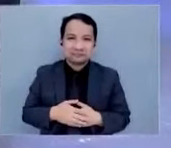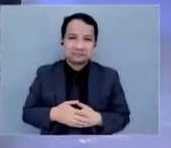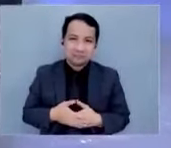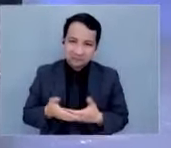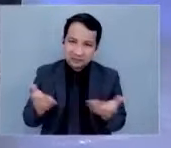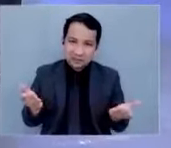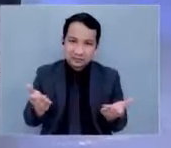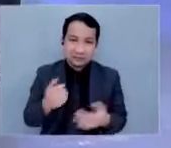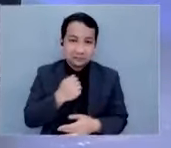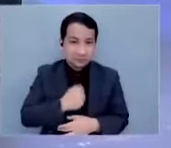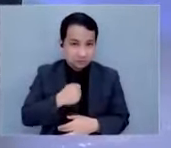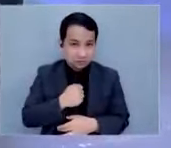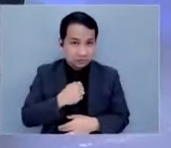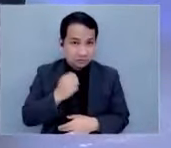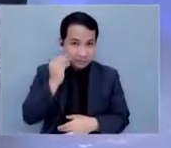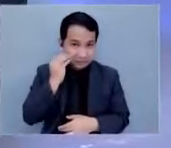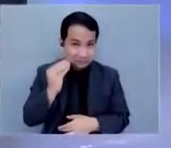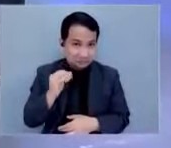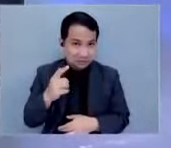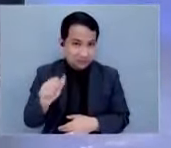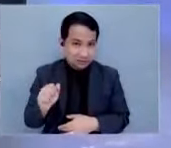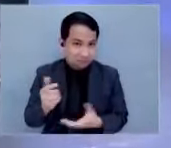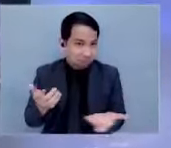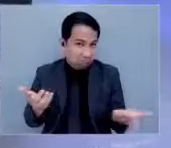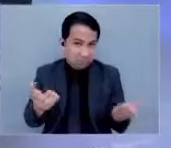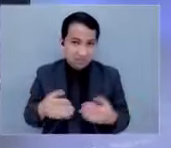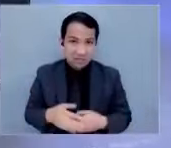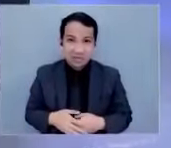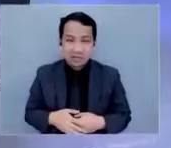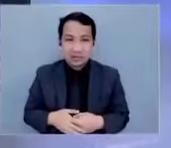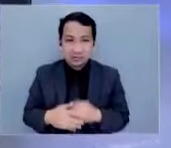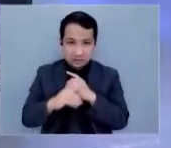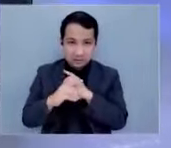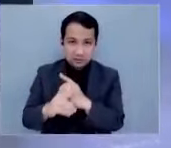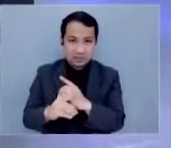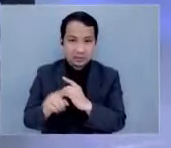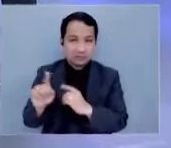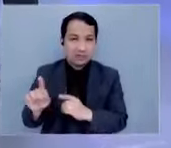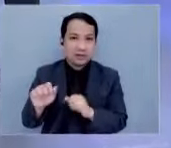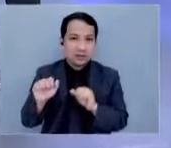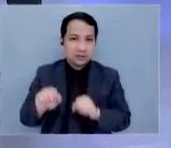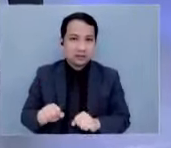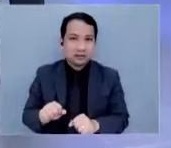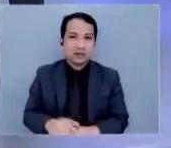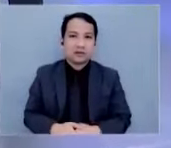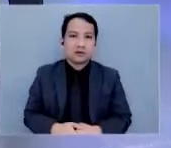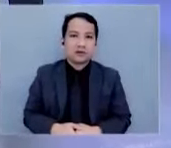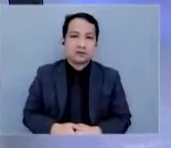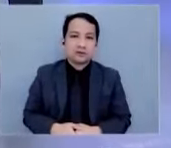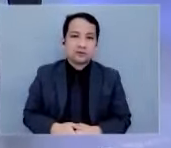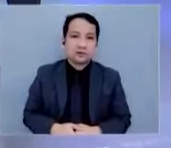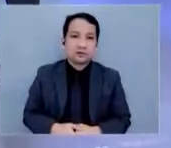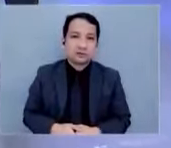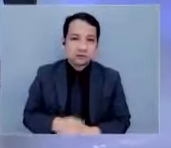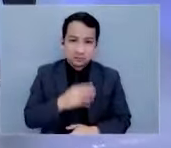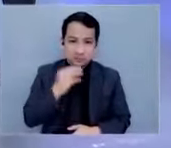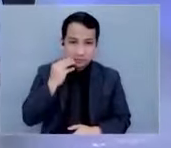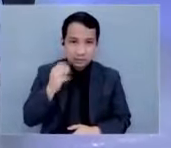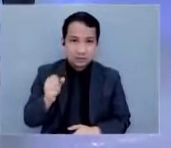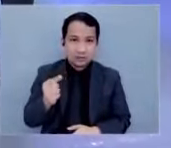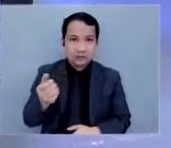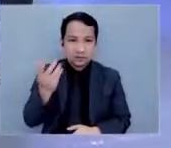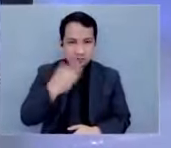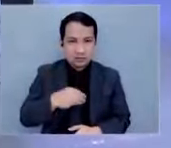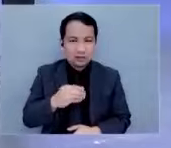na si Megan, so... At dinipensahan na siya ni Miss Botswana. Sa akita mo naman si Megan naman really means